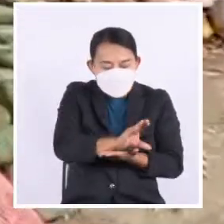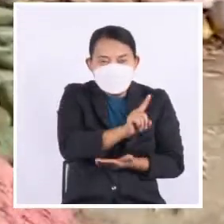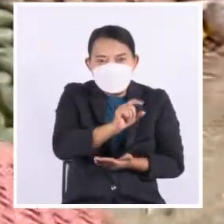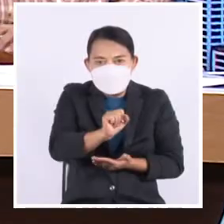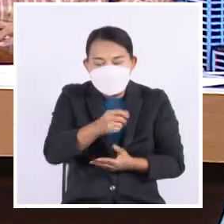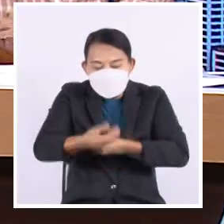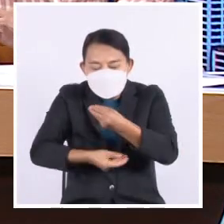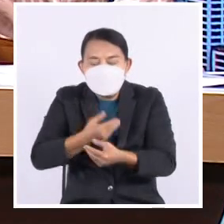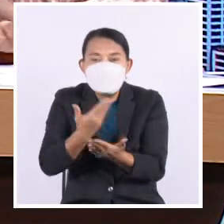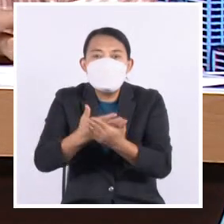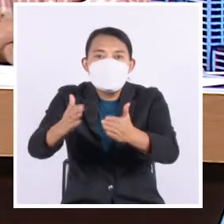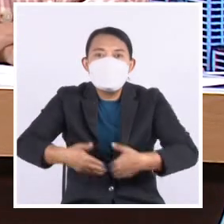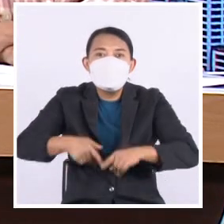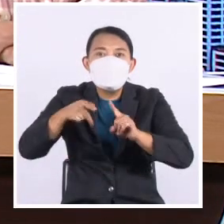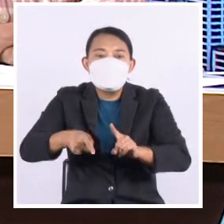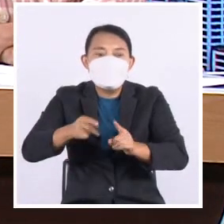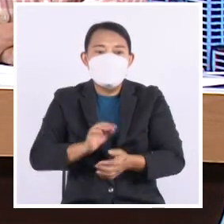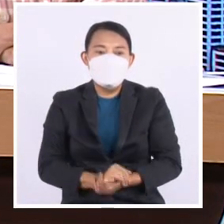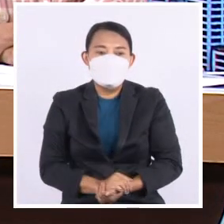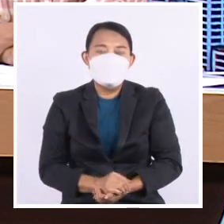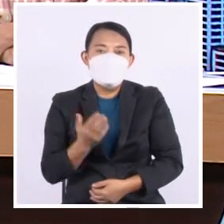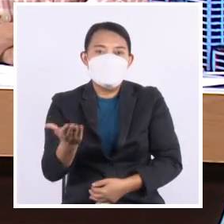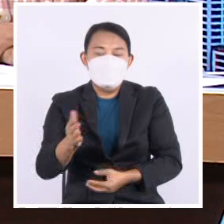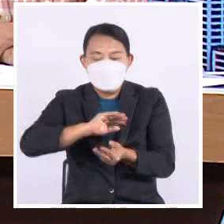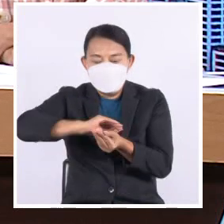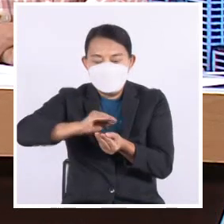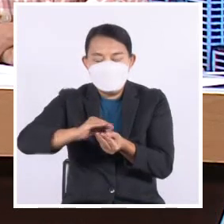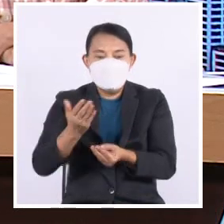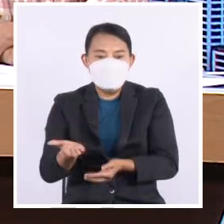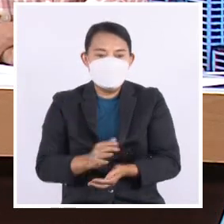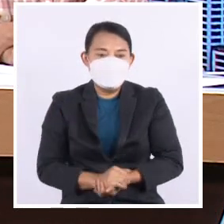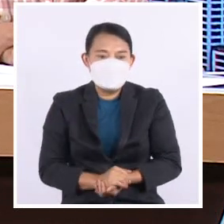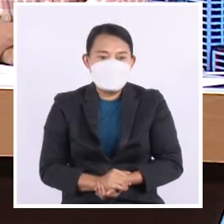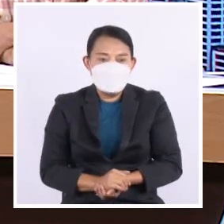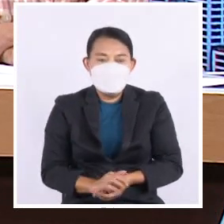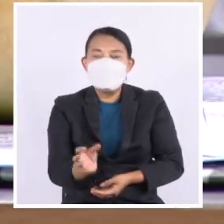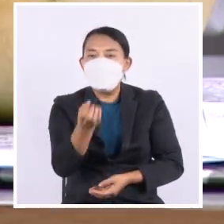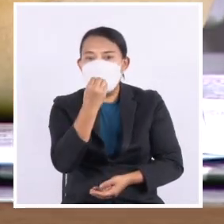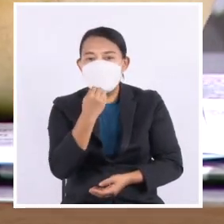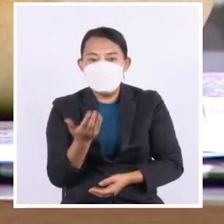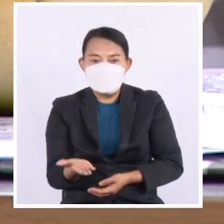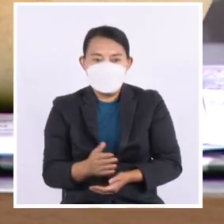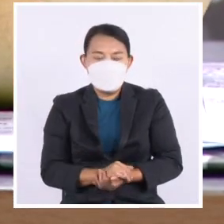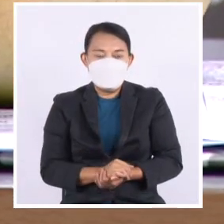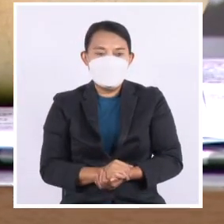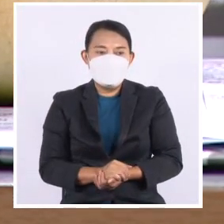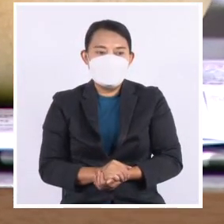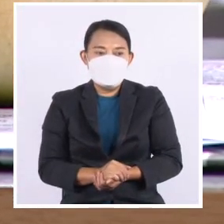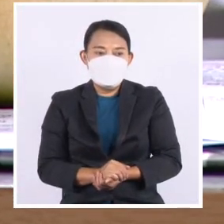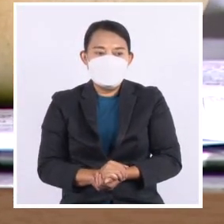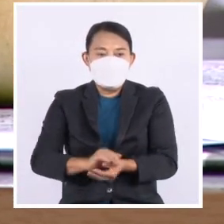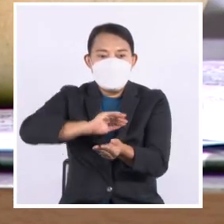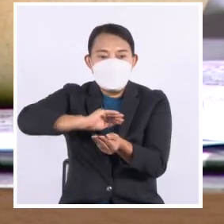พอพูดถึงมะม่วงผมมีมะม่วงมาน ี่ มะม่วงนี้จะให้คุณสองได้ชิมต้องบอกก่อนมะม่วงนี้นะ